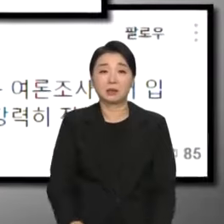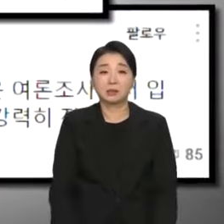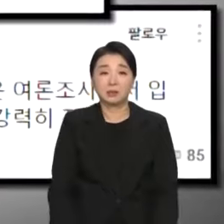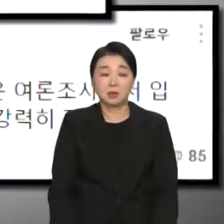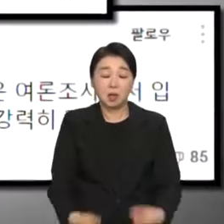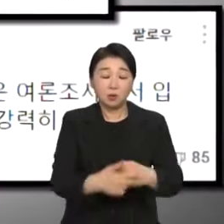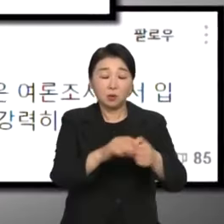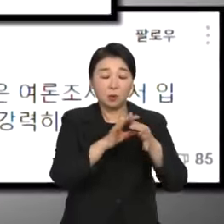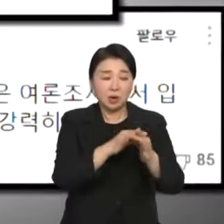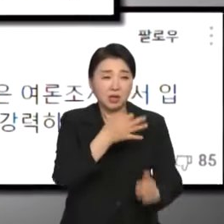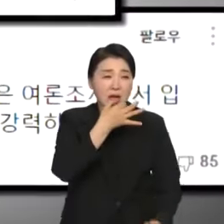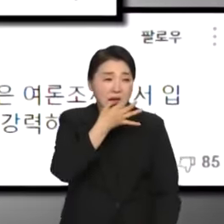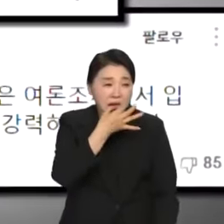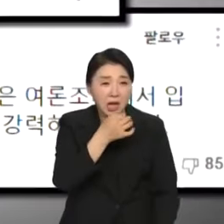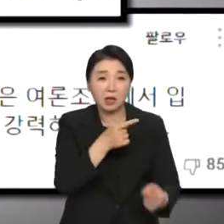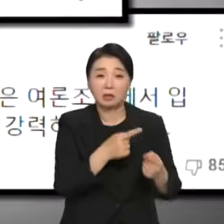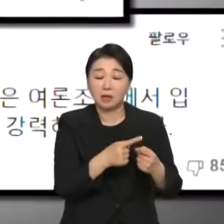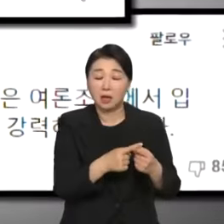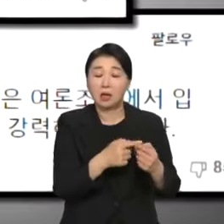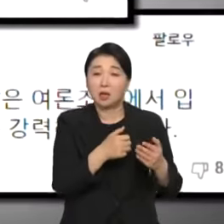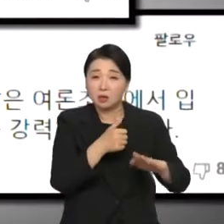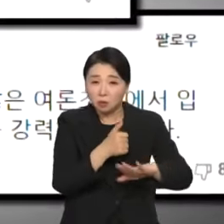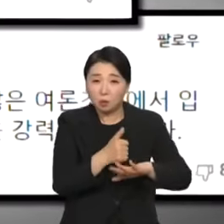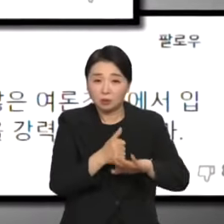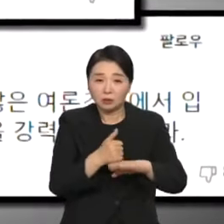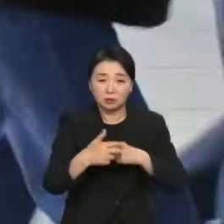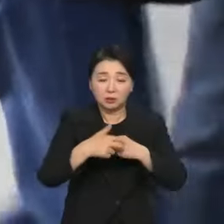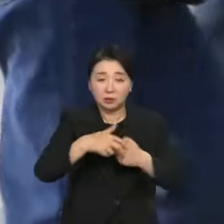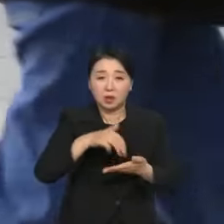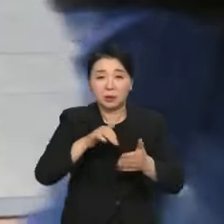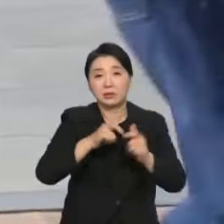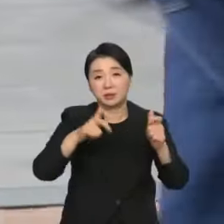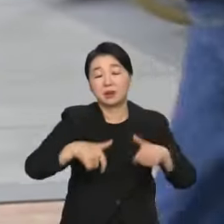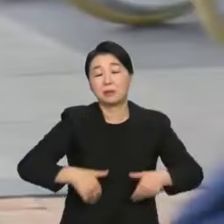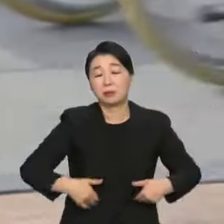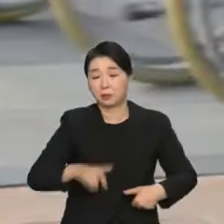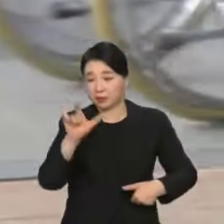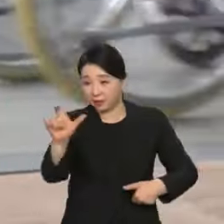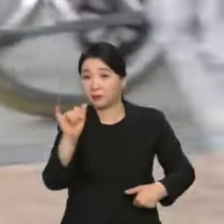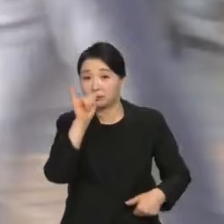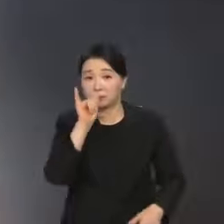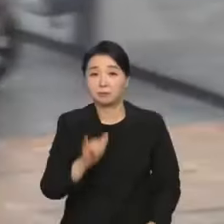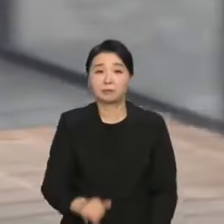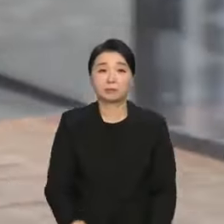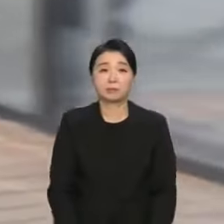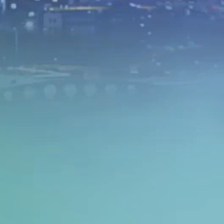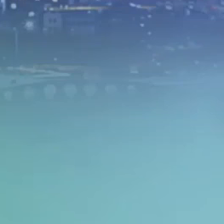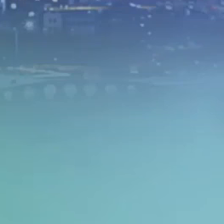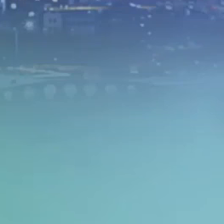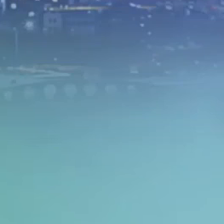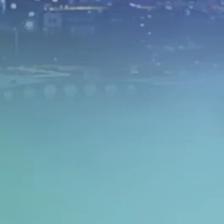의사를 증원해야 한다는 의견이 댓글로 달렸습니다. JTBC 오원석입니다.